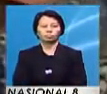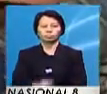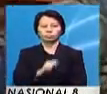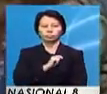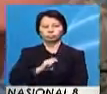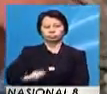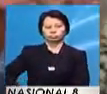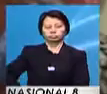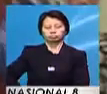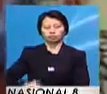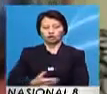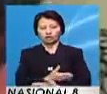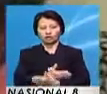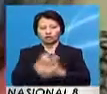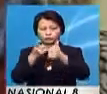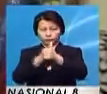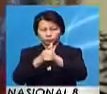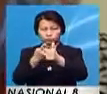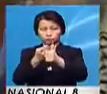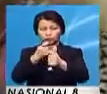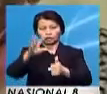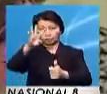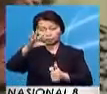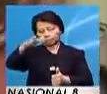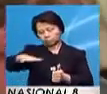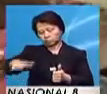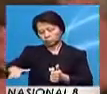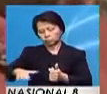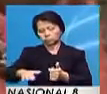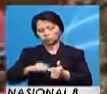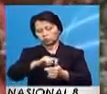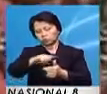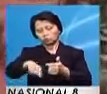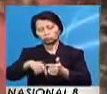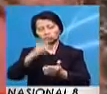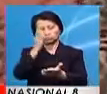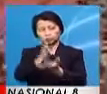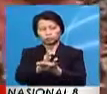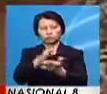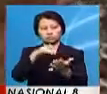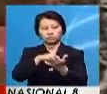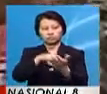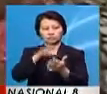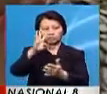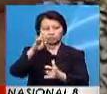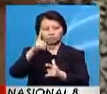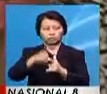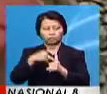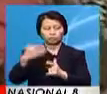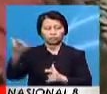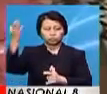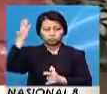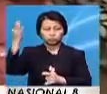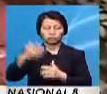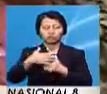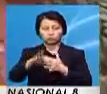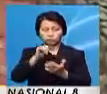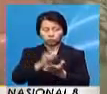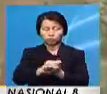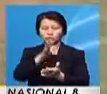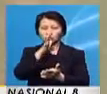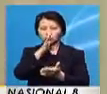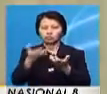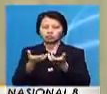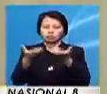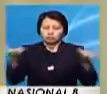Tengku Nur Shazni, anak sulung daripada empat adik-beradik itu, berhenti belajar sejak 4 bulan yang lalu selepas ibunya